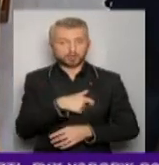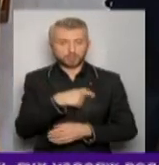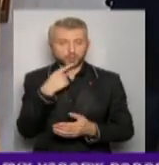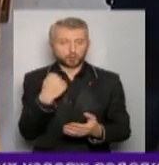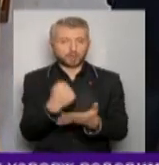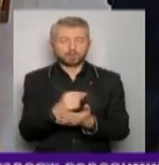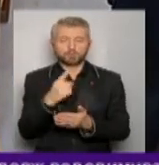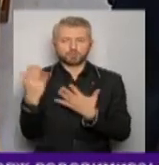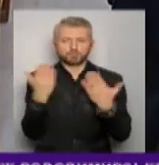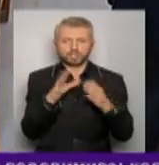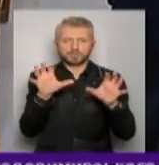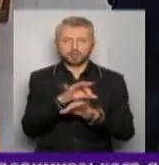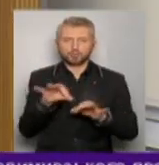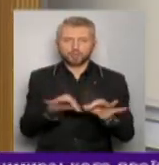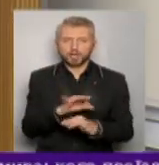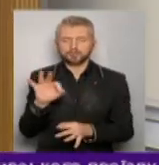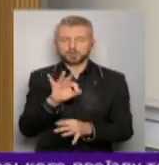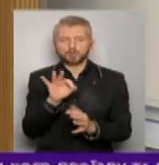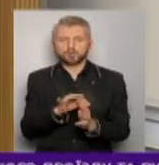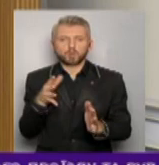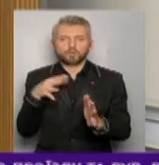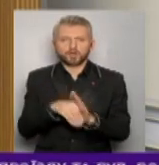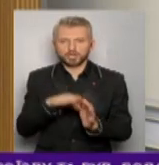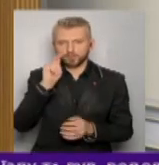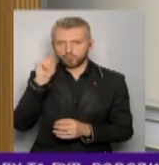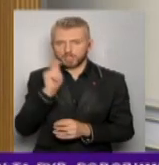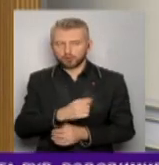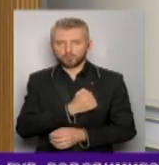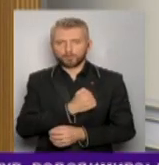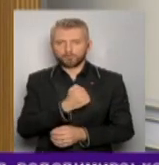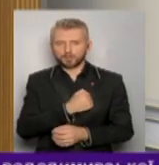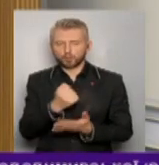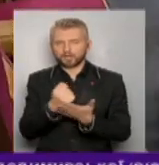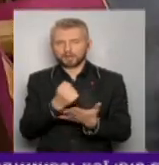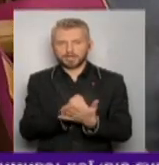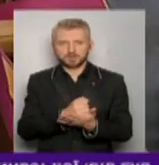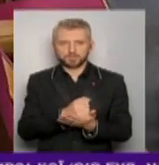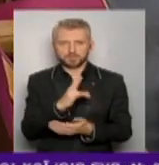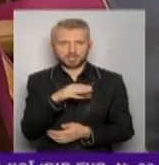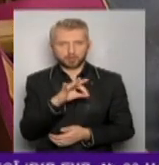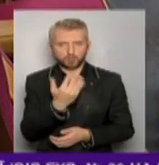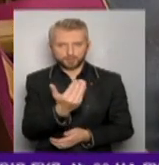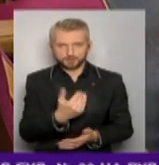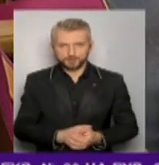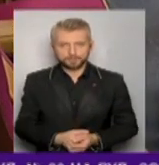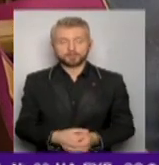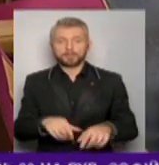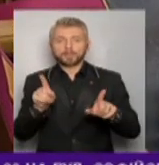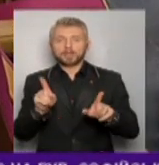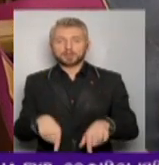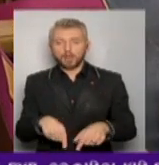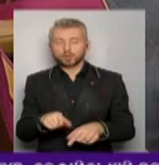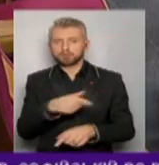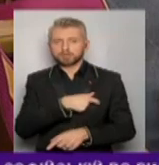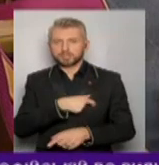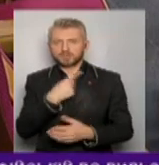ухвалили в першому читанні законопроект щодо впровадження в українському війську стандартів Північно-Атлантичного альянсу. Також парламентарі